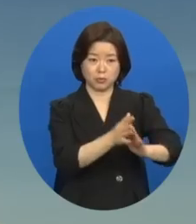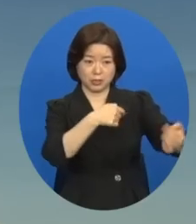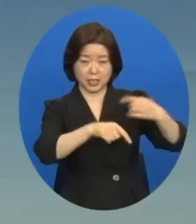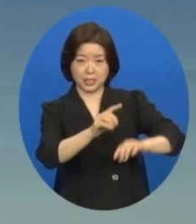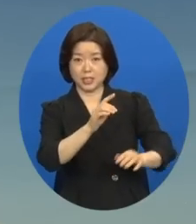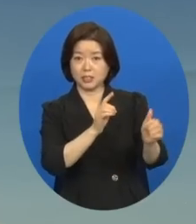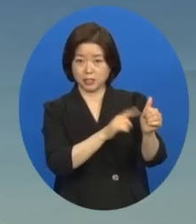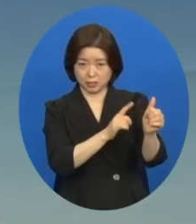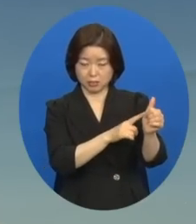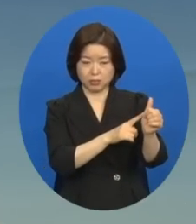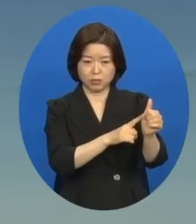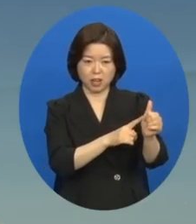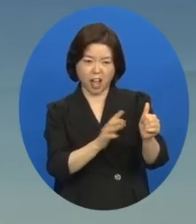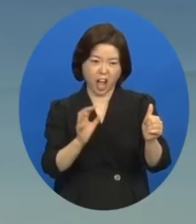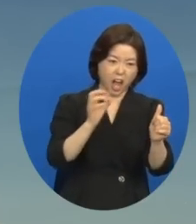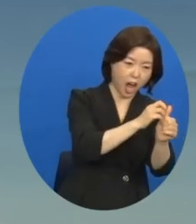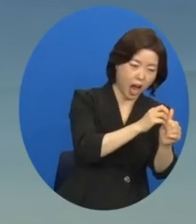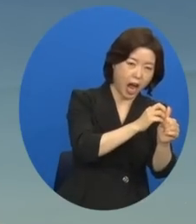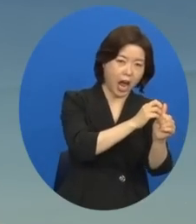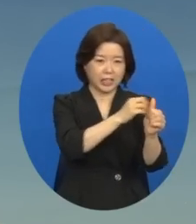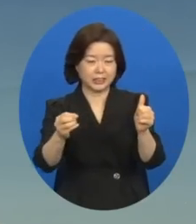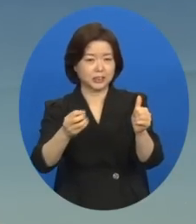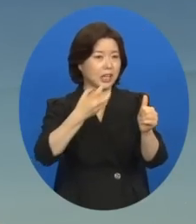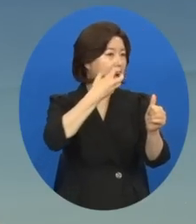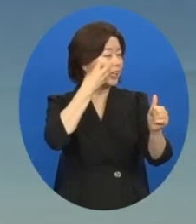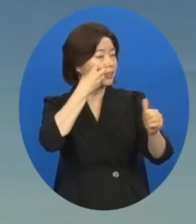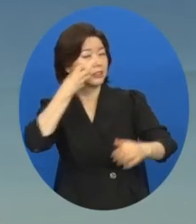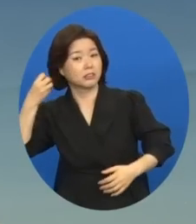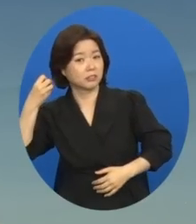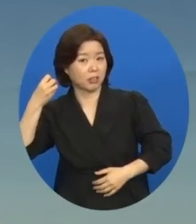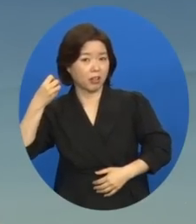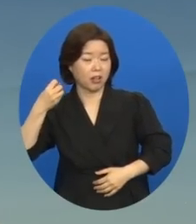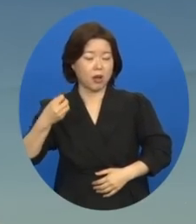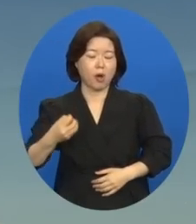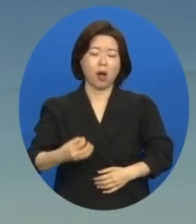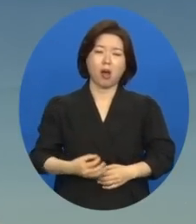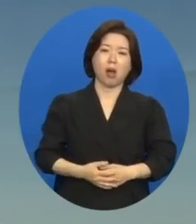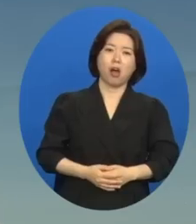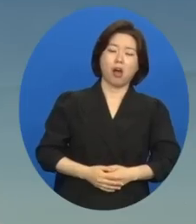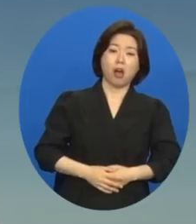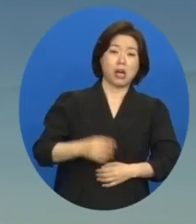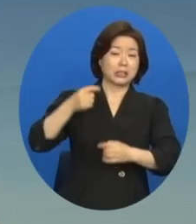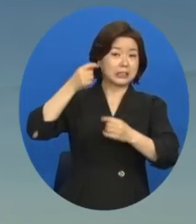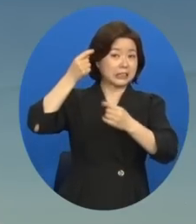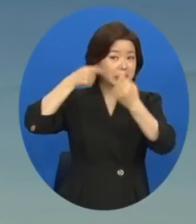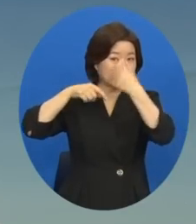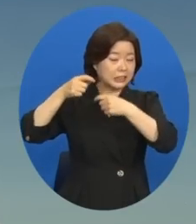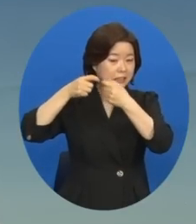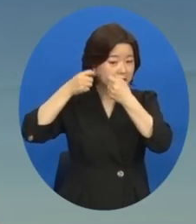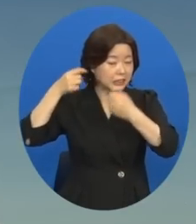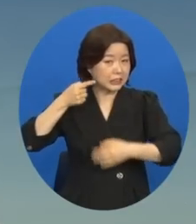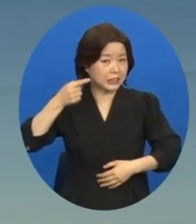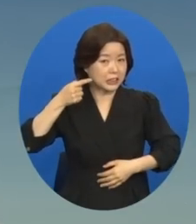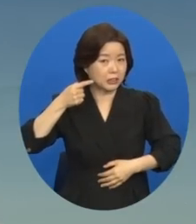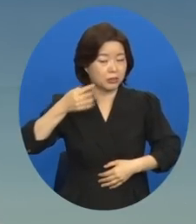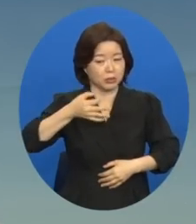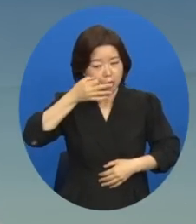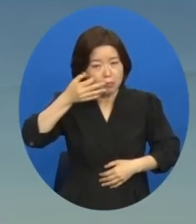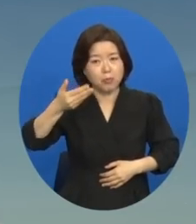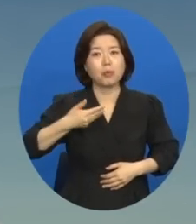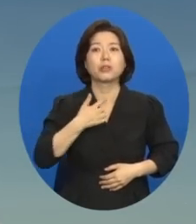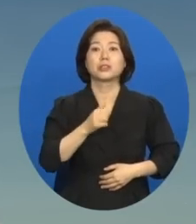공격해서 얼굴을 물고 늘어져서 얼굴이 이렇게 찢어졌다 하면서 그 찢어진 얼굴을 저에게 보여준 기억이